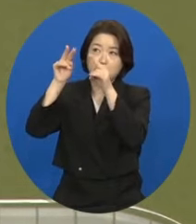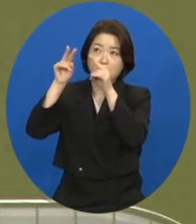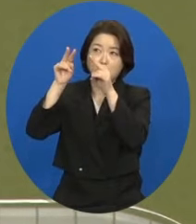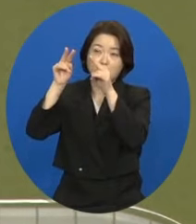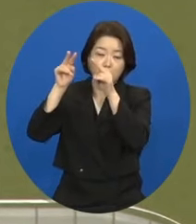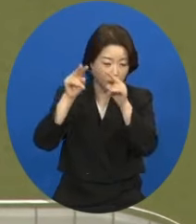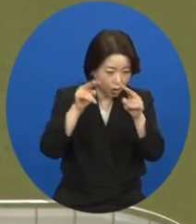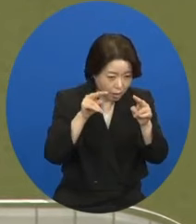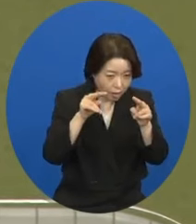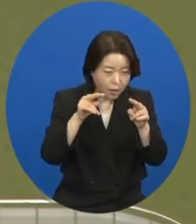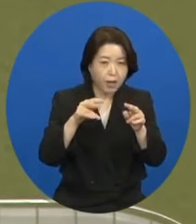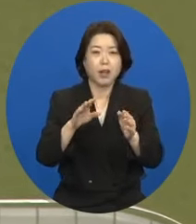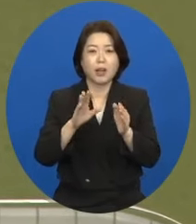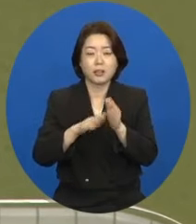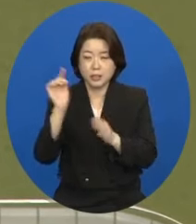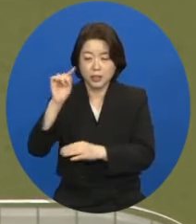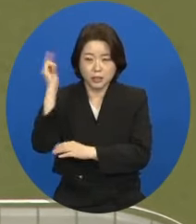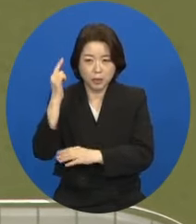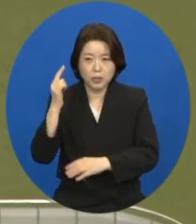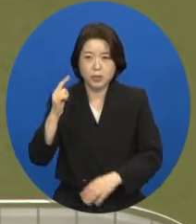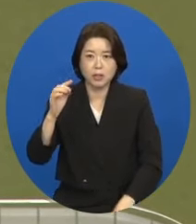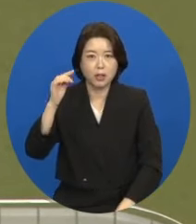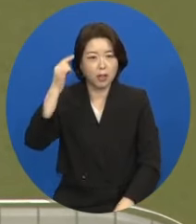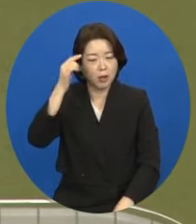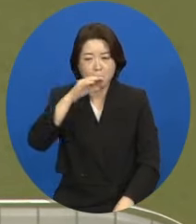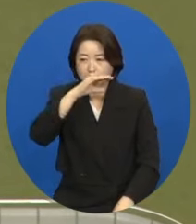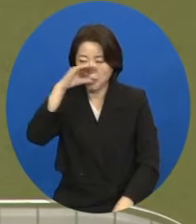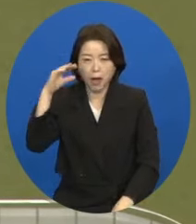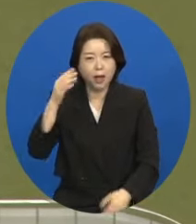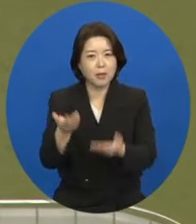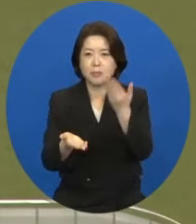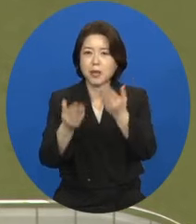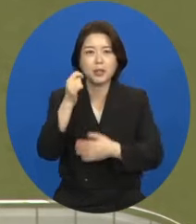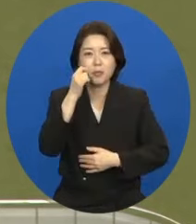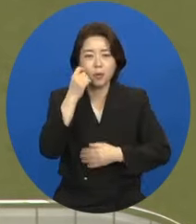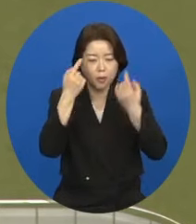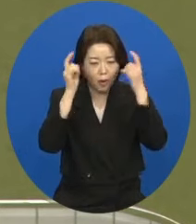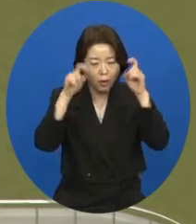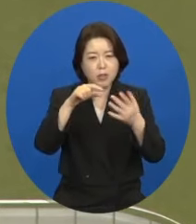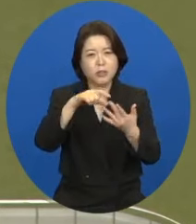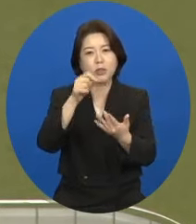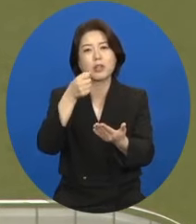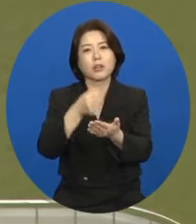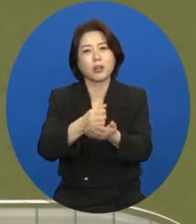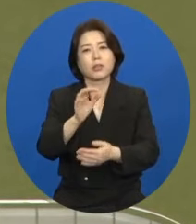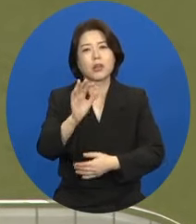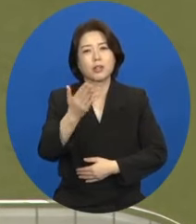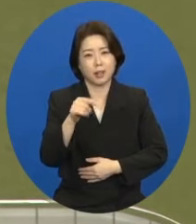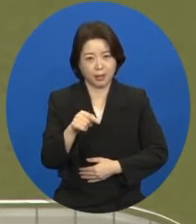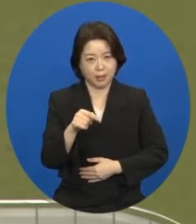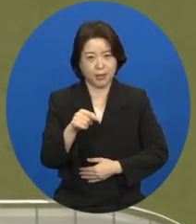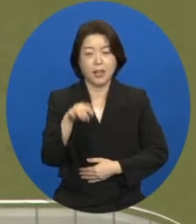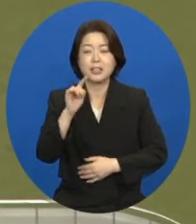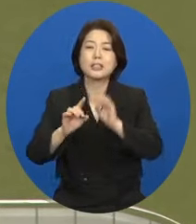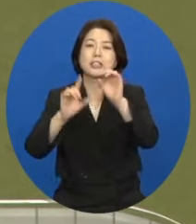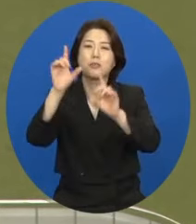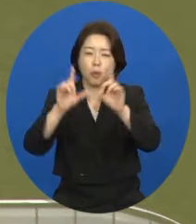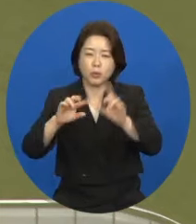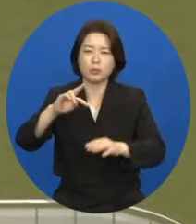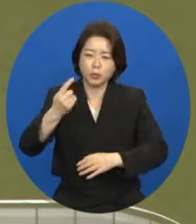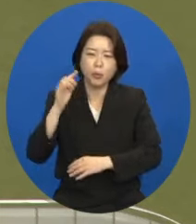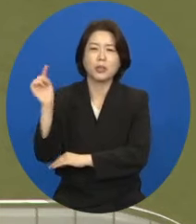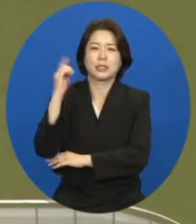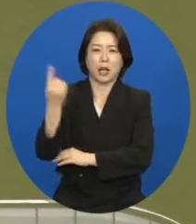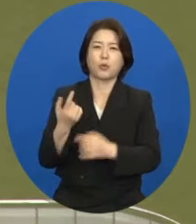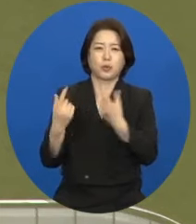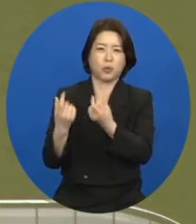놓쳤을 때 다윗은요 이성을 잃어버립니다. 그리고 어리석은 선택을 내리려고 하는 거예요. 그 모습도 다윗이에요.